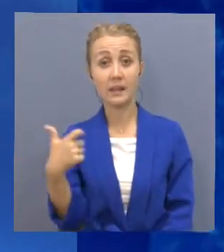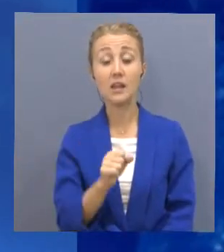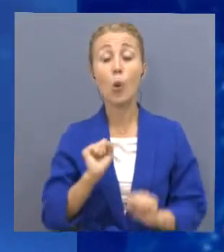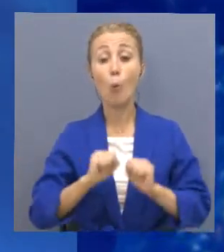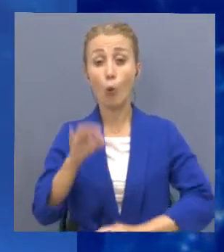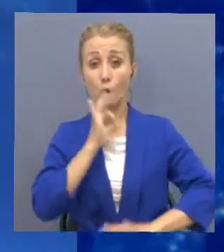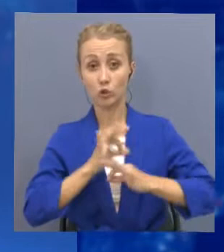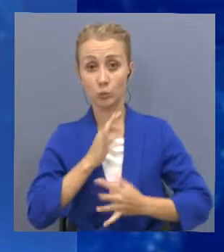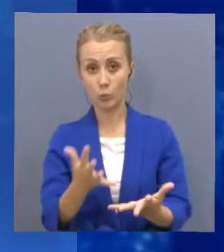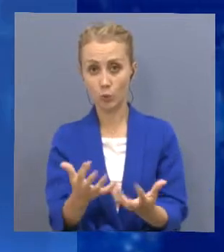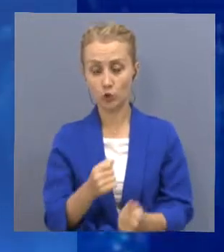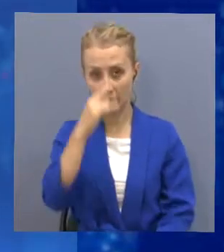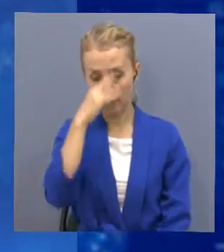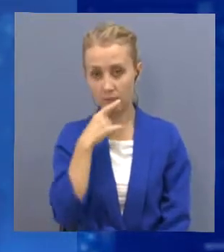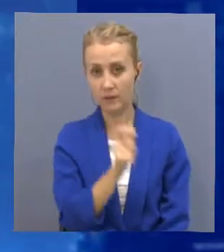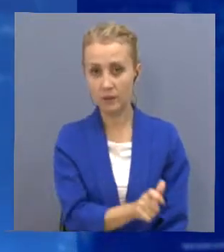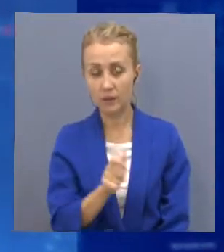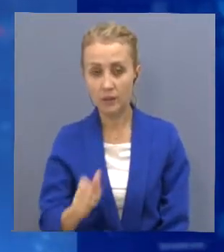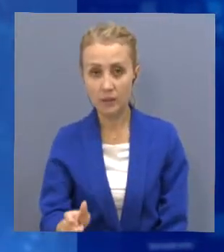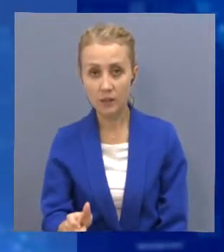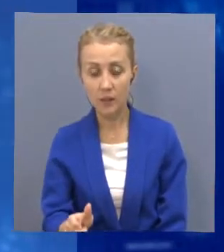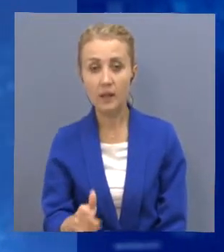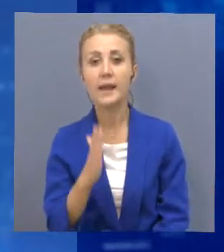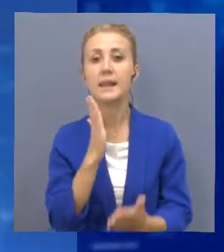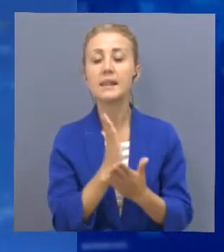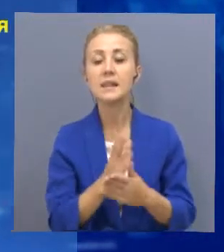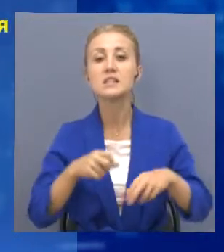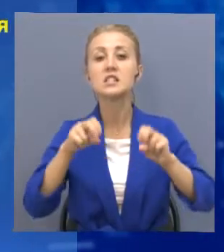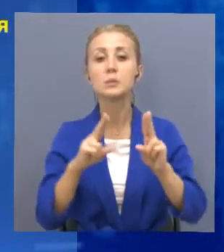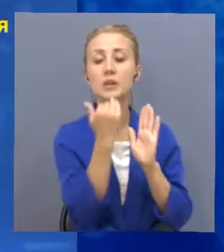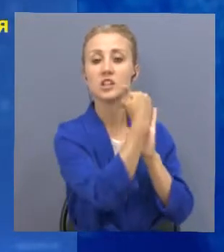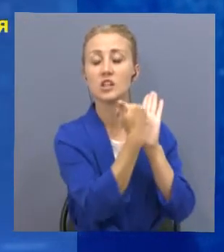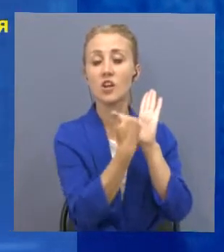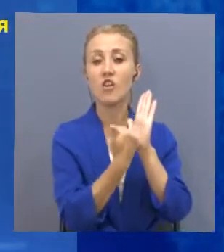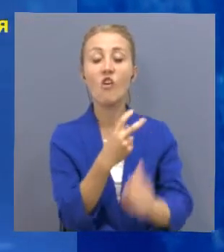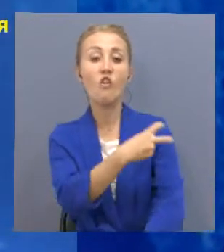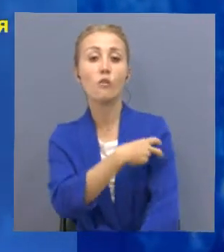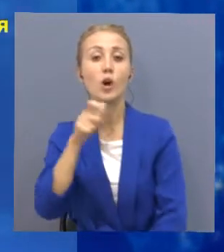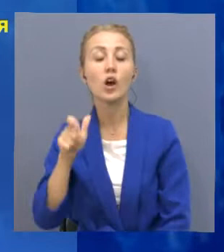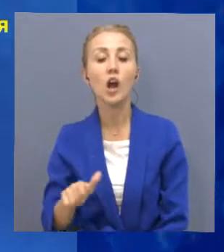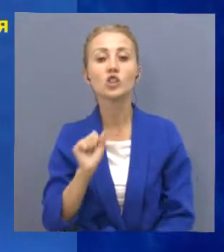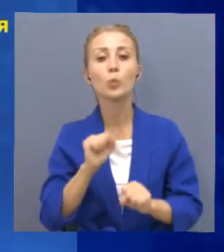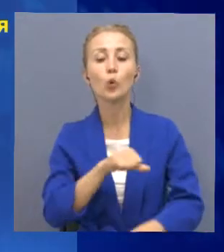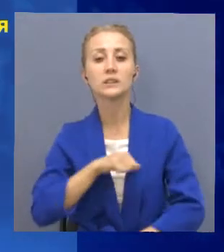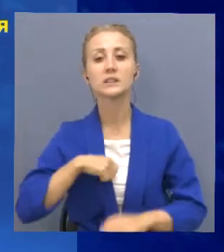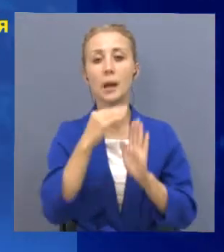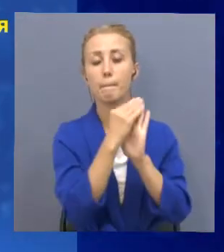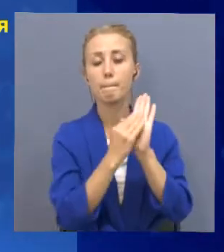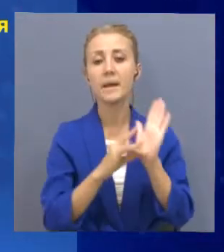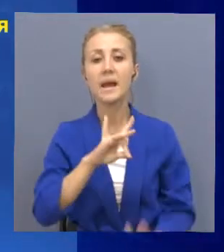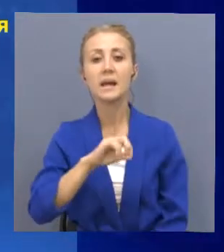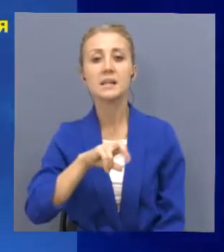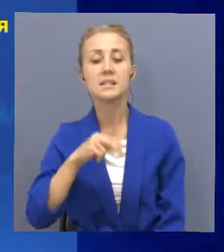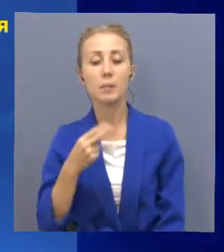лекарства в поликлиниках. В информационных системах внесены разделы, чтобы врачи могли назначать лекарства для лечения коронавирусной инфекции и выписывать